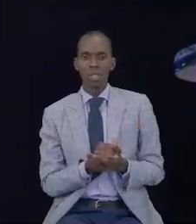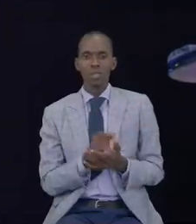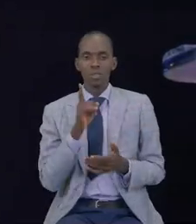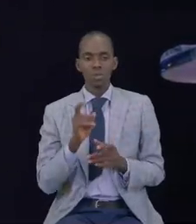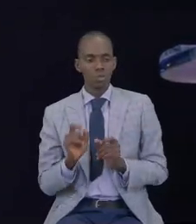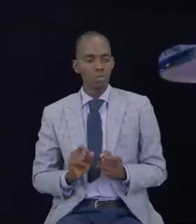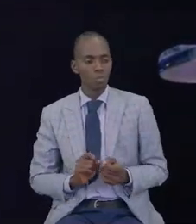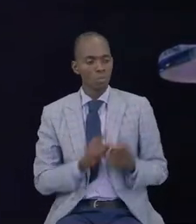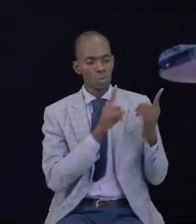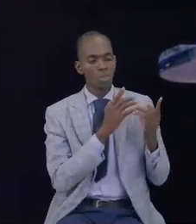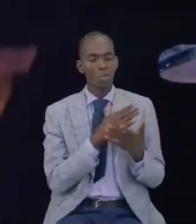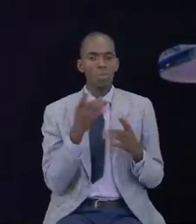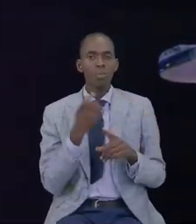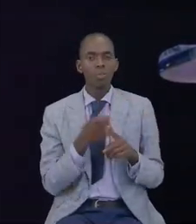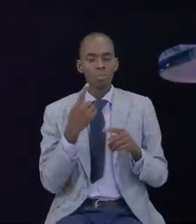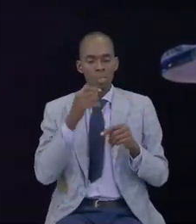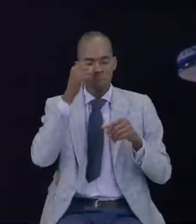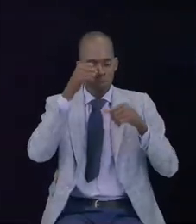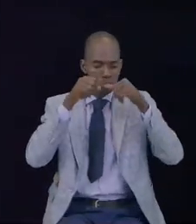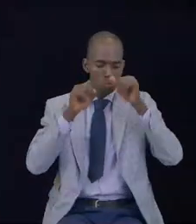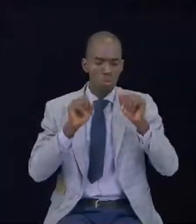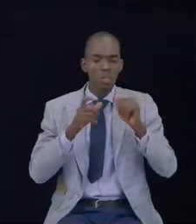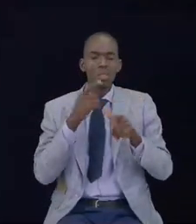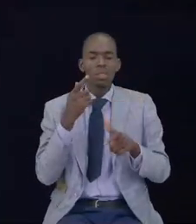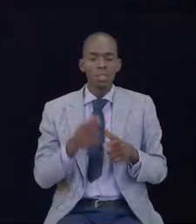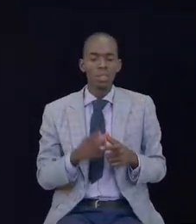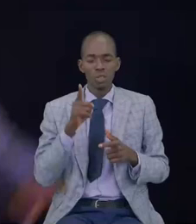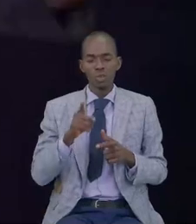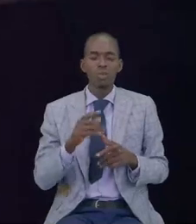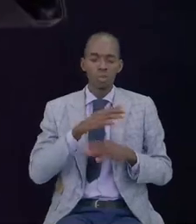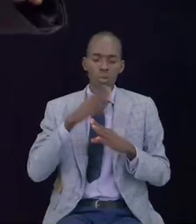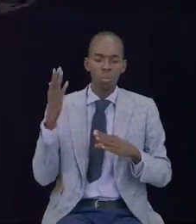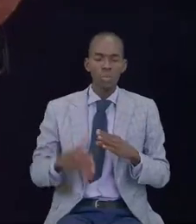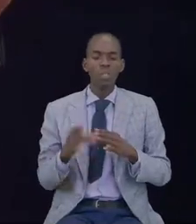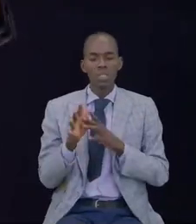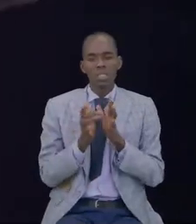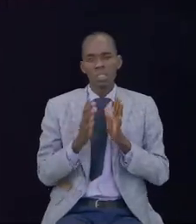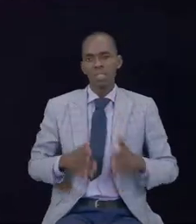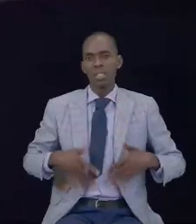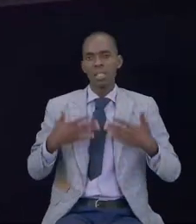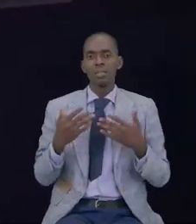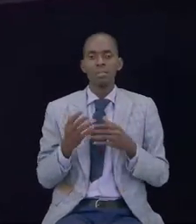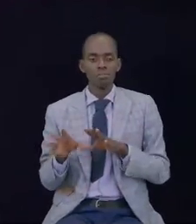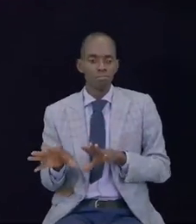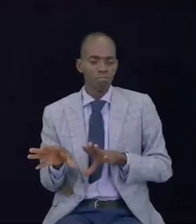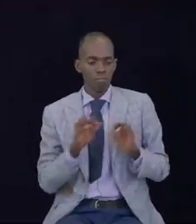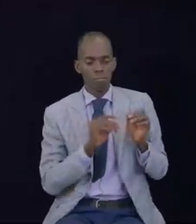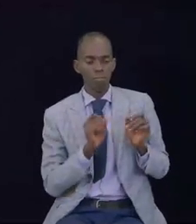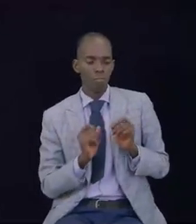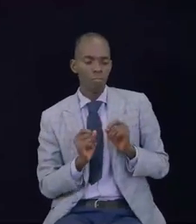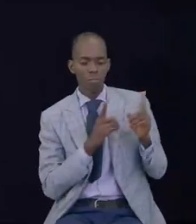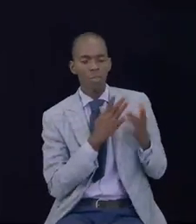la convoitise, ça n'achève pas. Fuis les passions de la jeunesse, ça c'est le